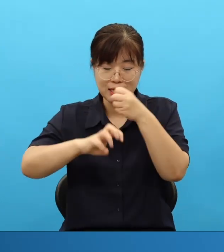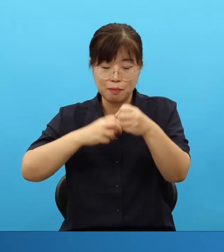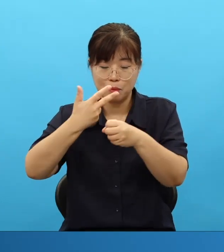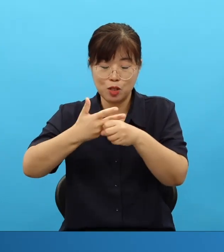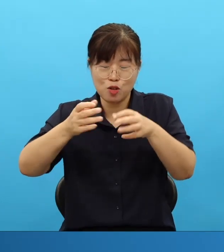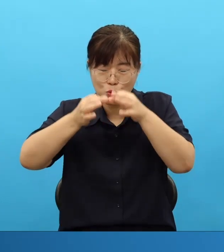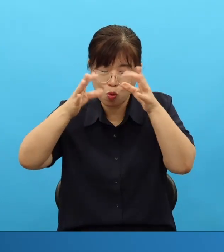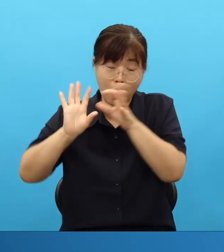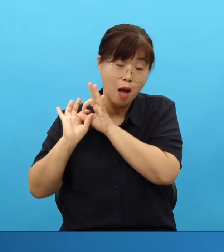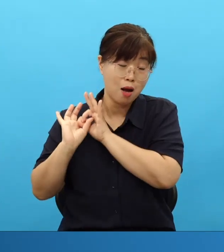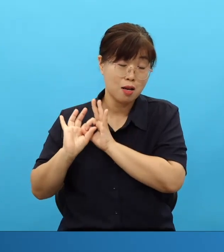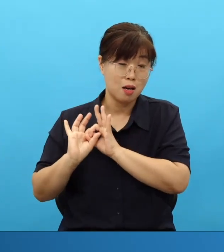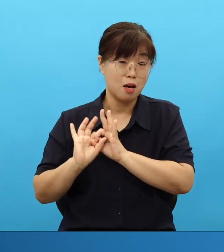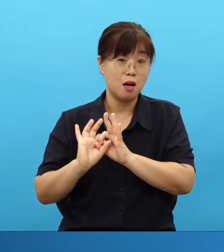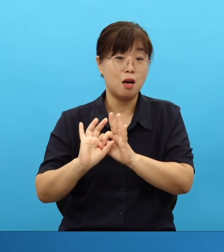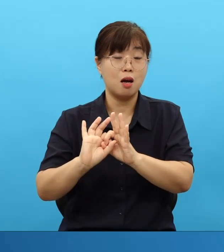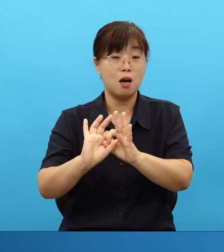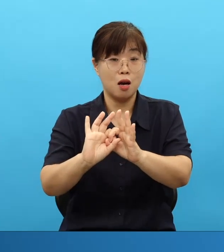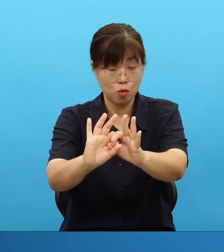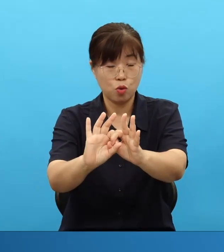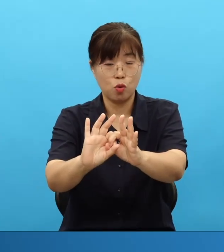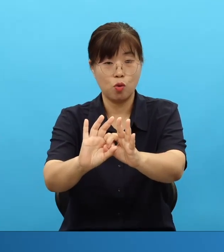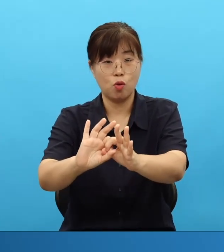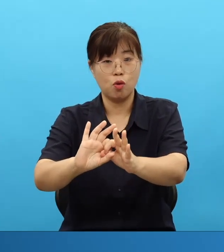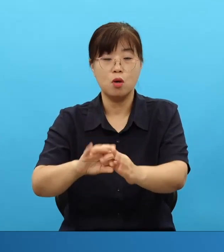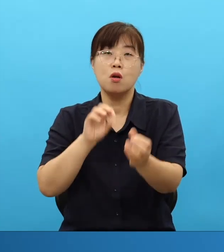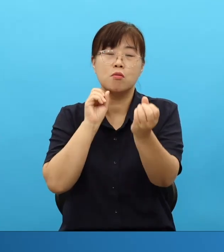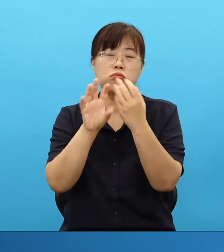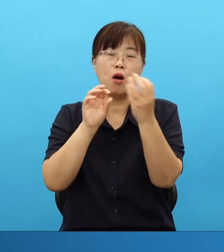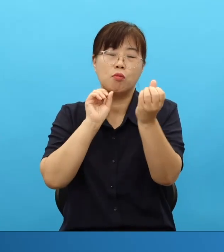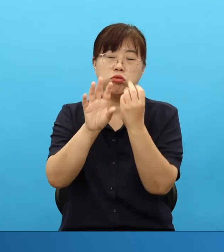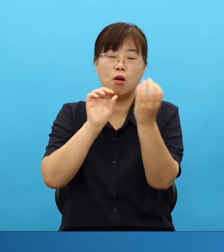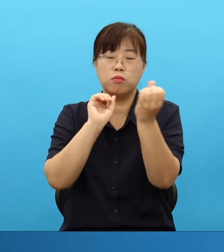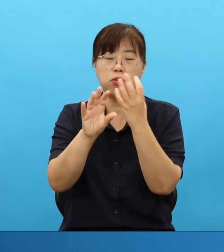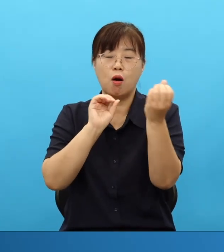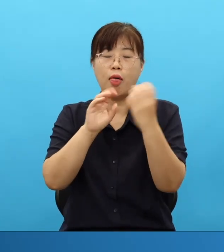지금까지 그냥 정신이 없을 정도로 응답이